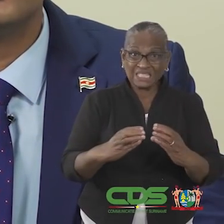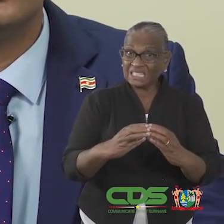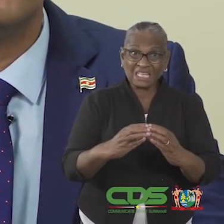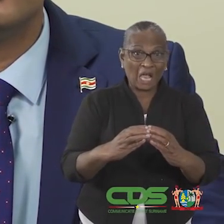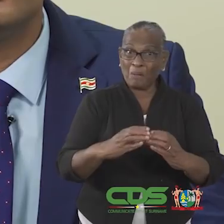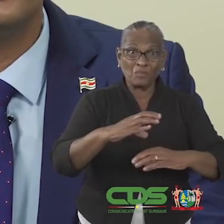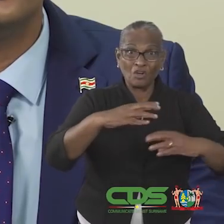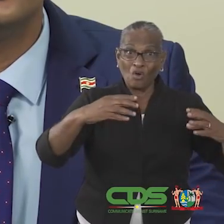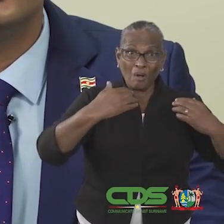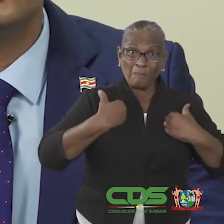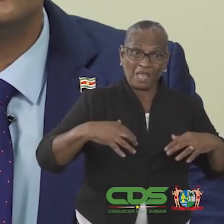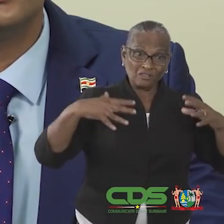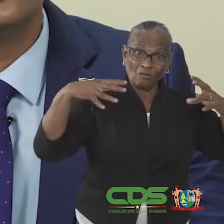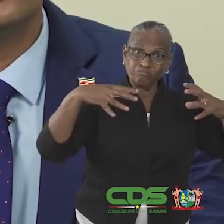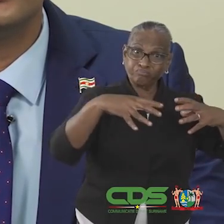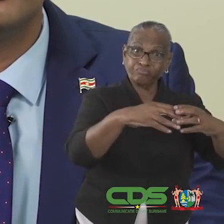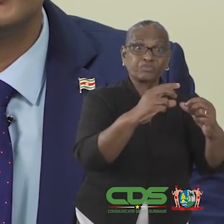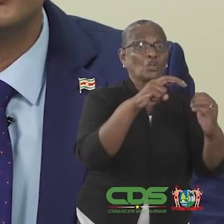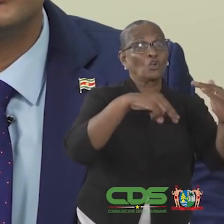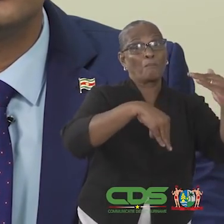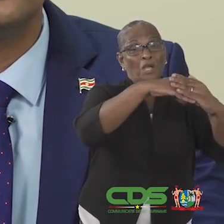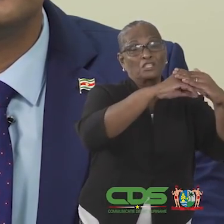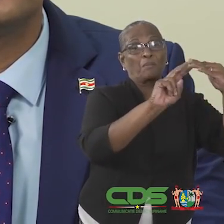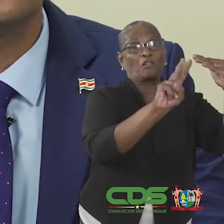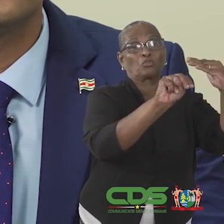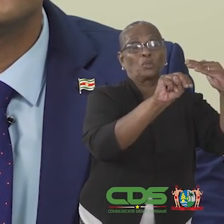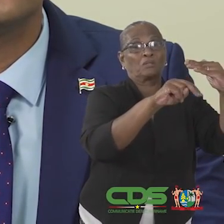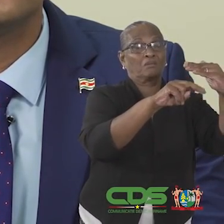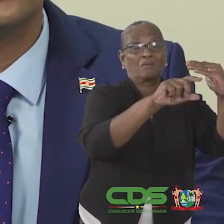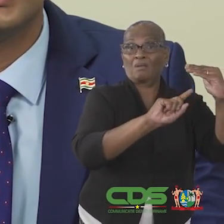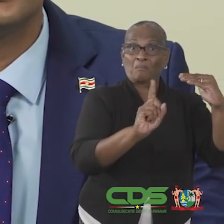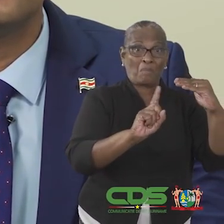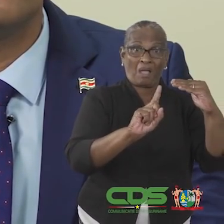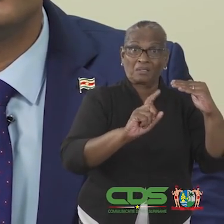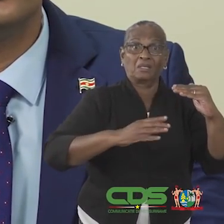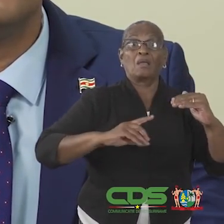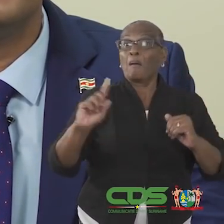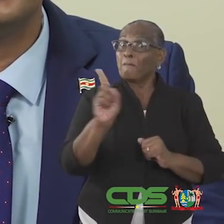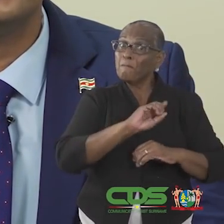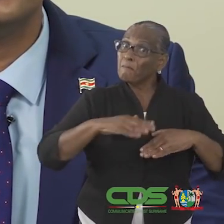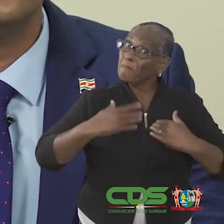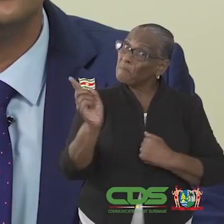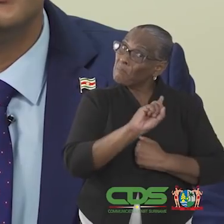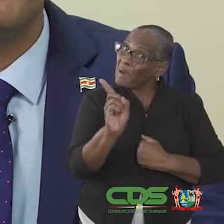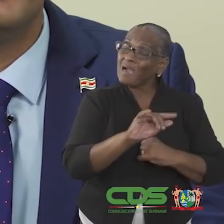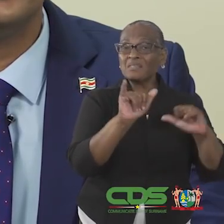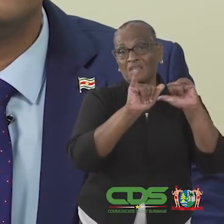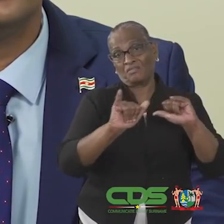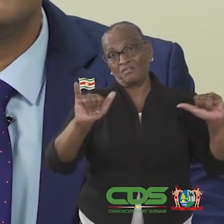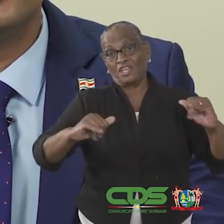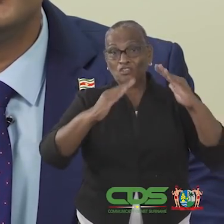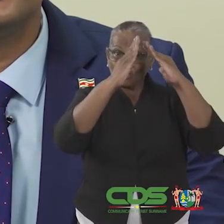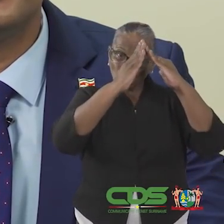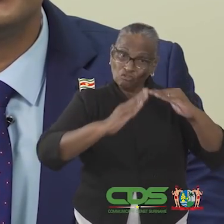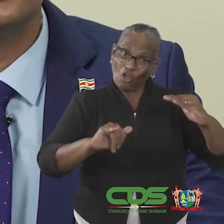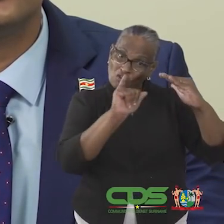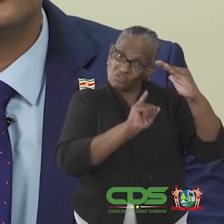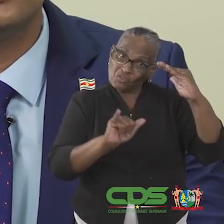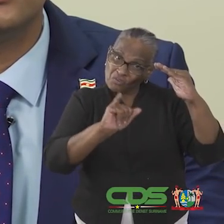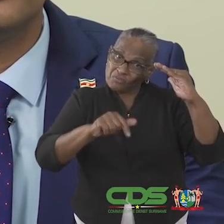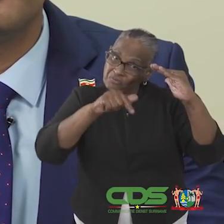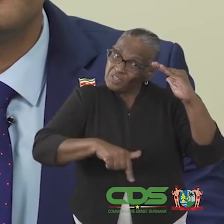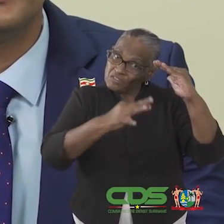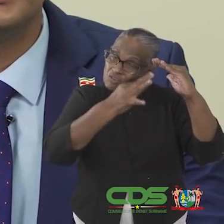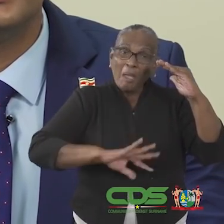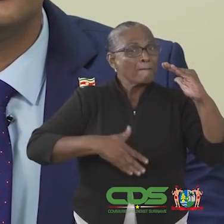Geen samenscholing van groepen groter dan 20 personen. Het is verboden feesten met inbegrip van huisfeesten